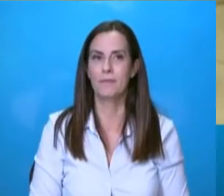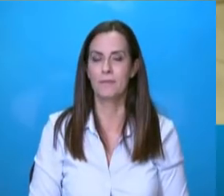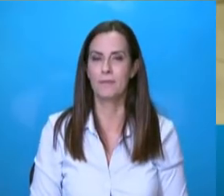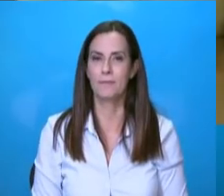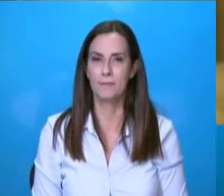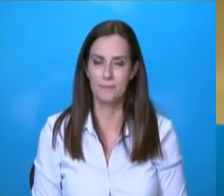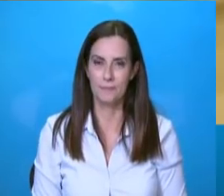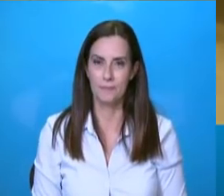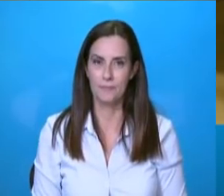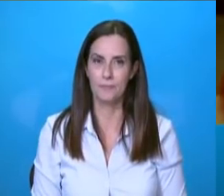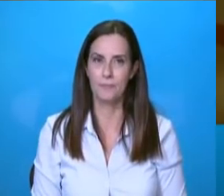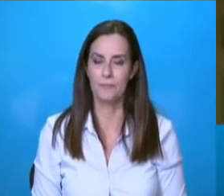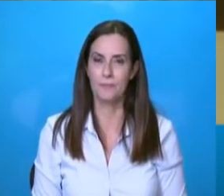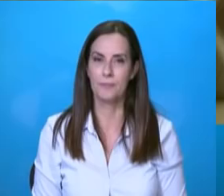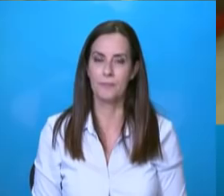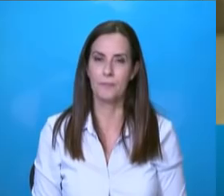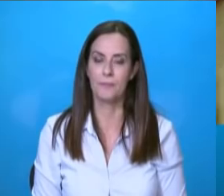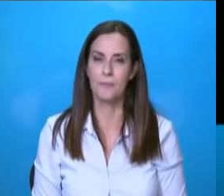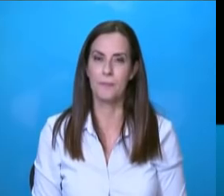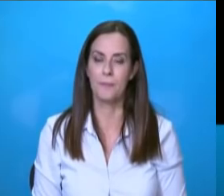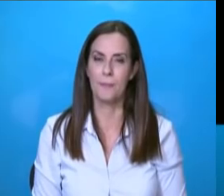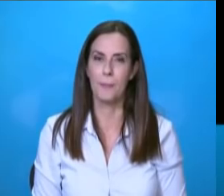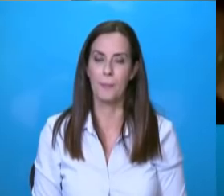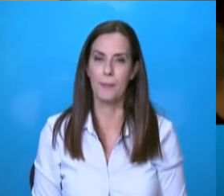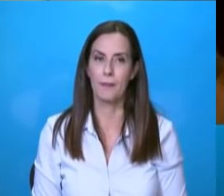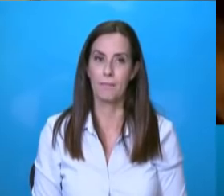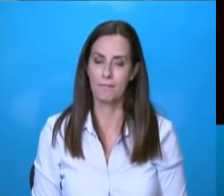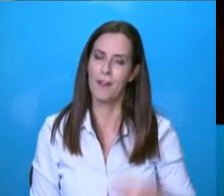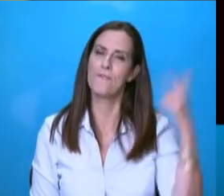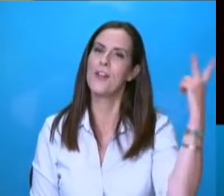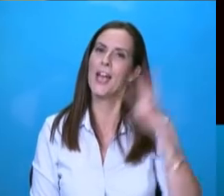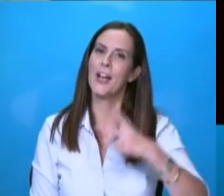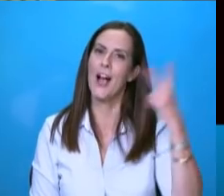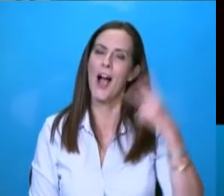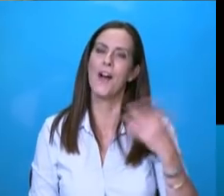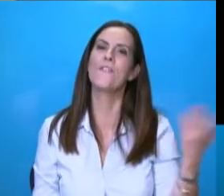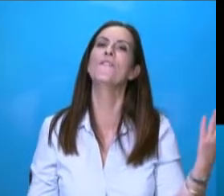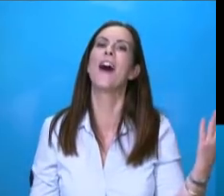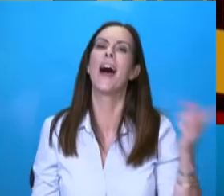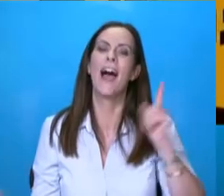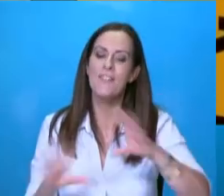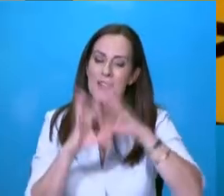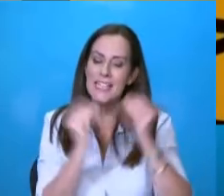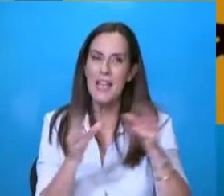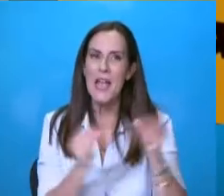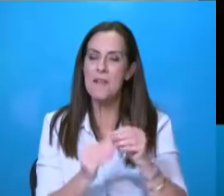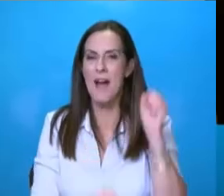ימים שבצוותא מופיע זמר בחופה. וכמובן, אין סיכום בלי שלמה ארצי, ששמו התברג לשלישייה